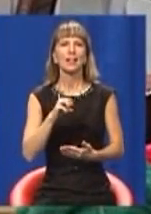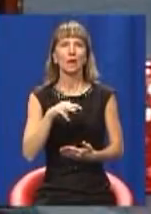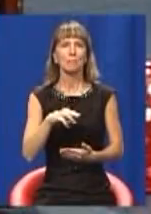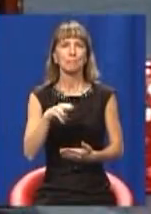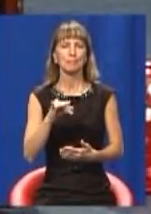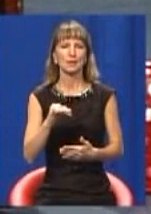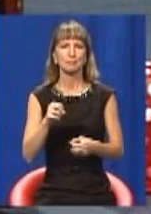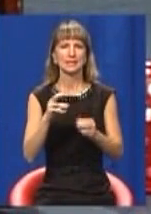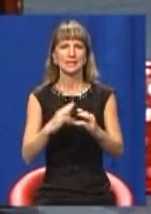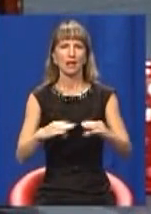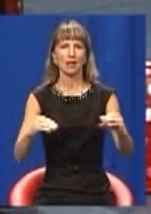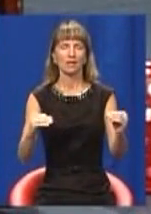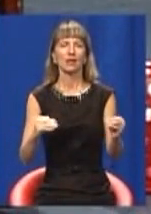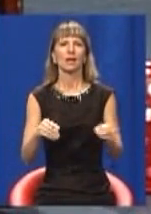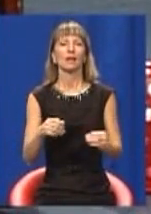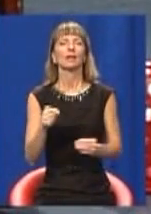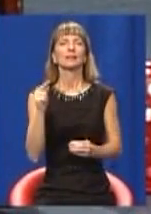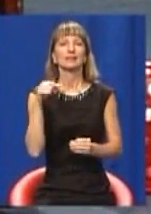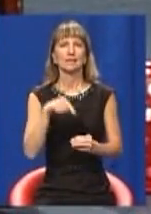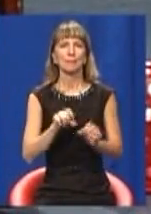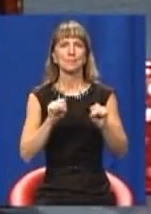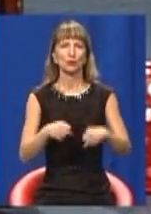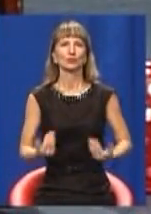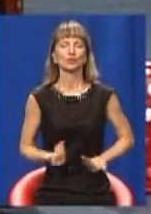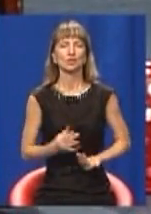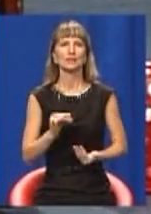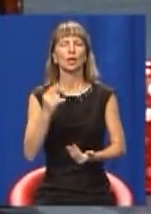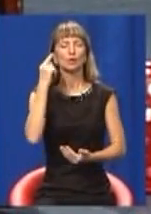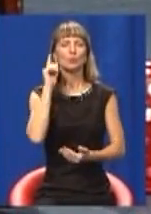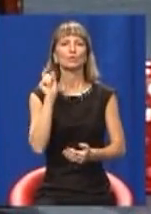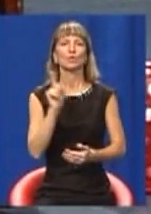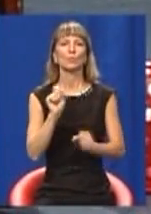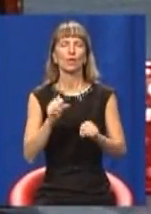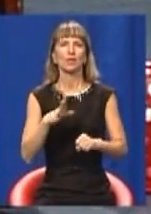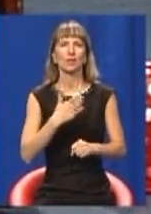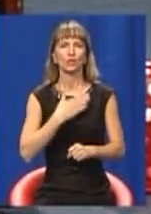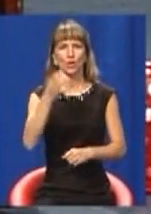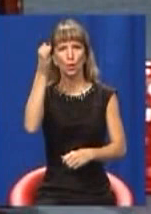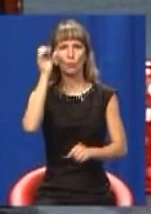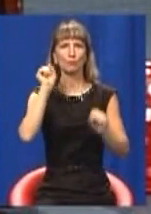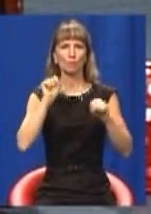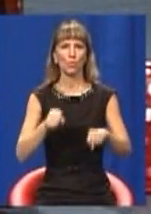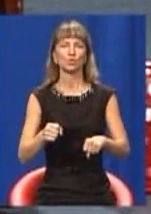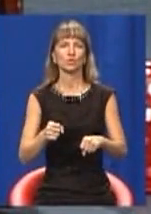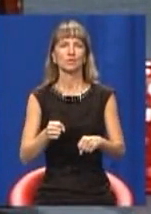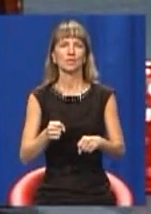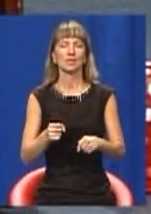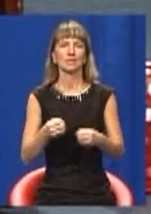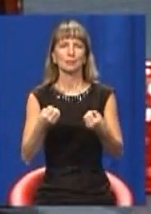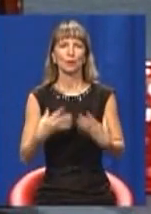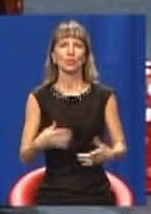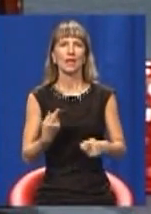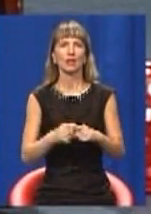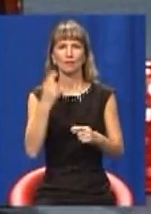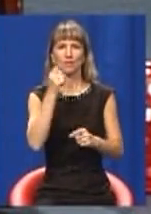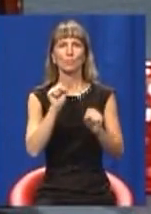будемо сподіватися, що дійсно саме так, що він лише в лампі може жити, хоча мені здається, що наші науковці можуть трохи спростувати цю інформацію, навіть сказати,